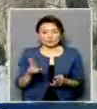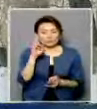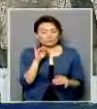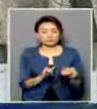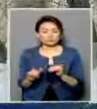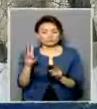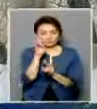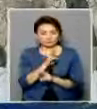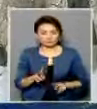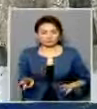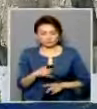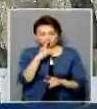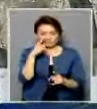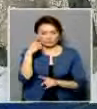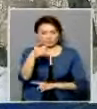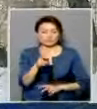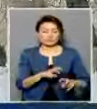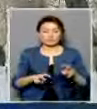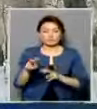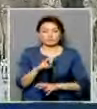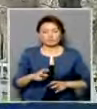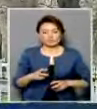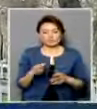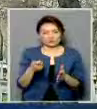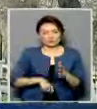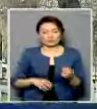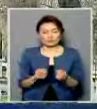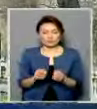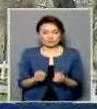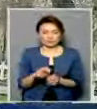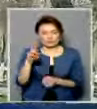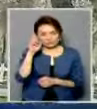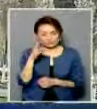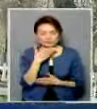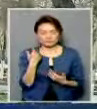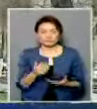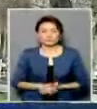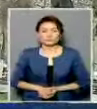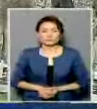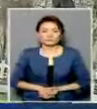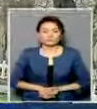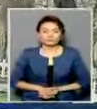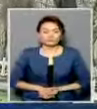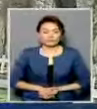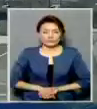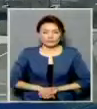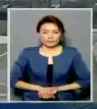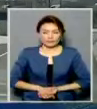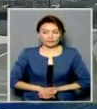волейбол, футбол, играешь. Туалет захочет, там туалет каждый раз закрыт. Не можно открыть туалет. Вот поэтому хотим, чтобы открыли туалет хотя